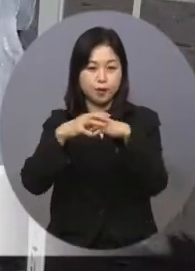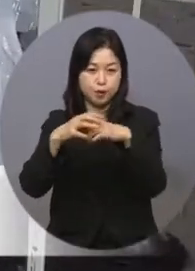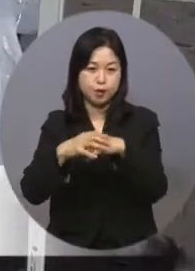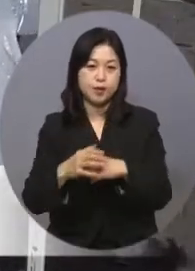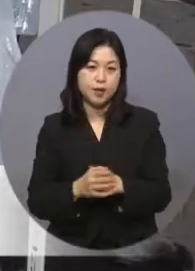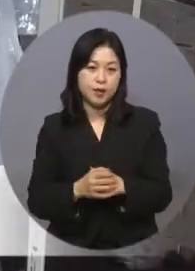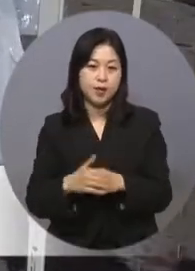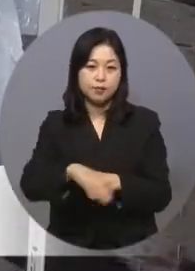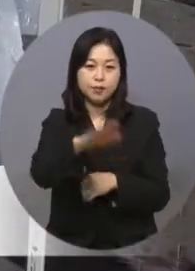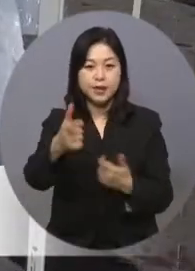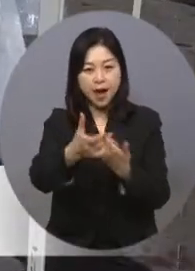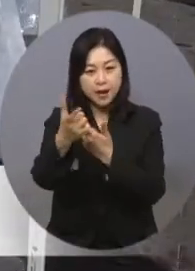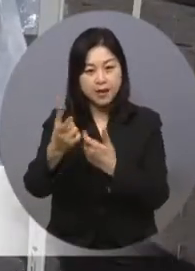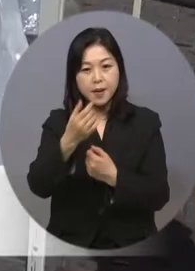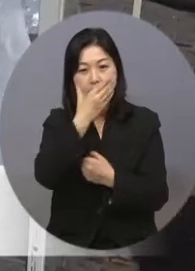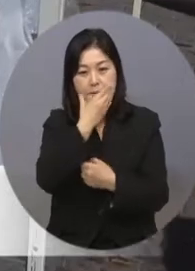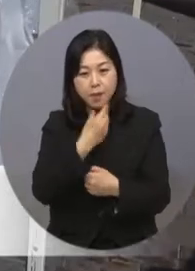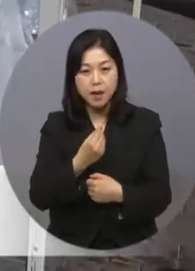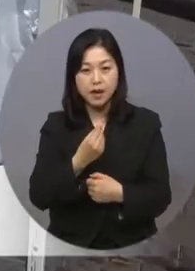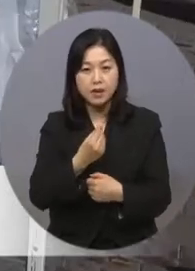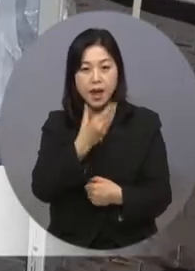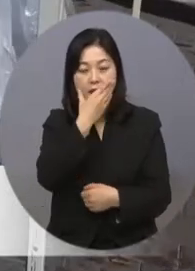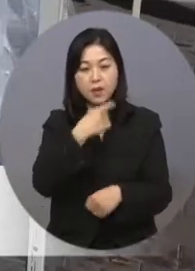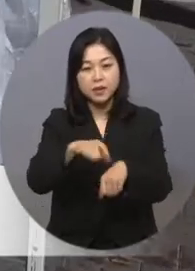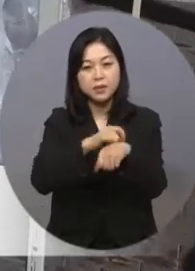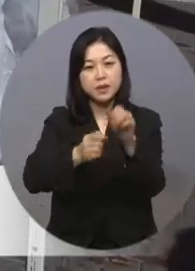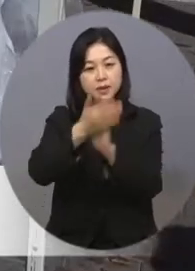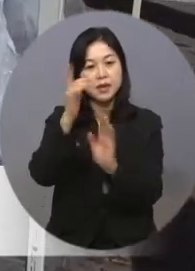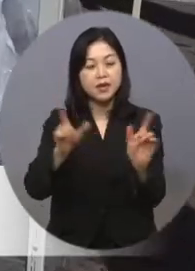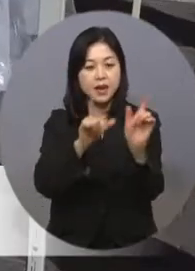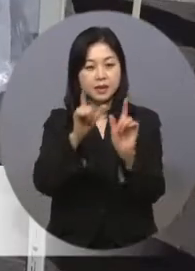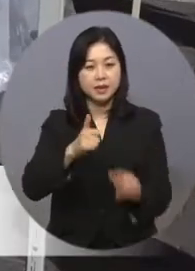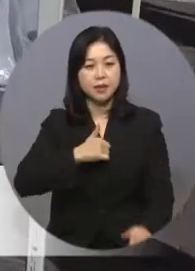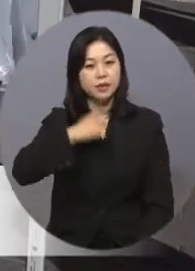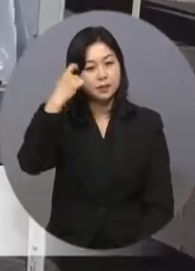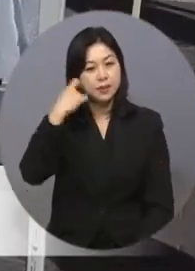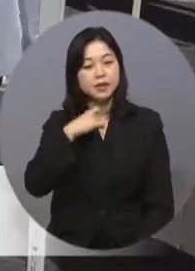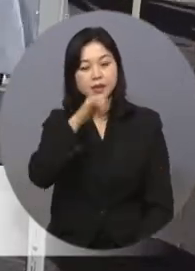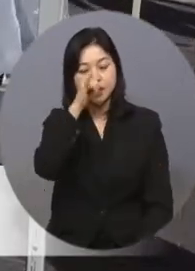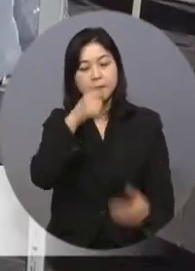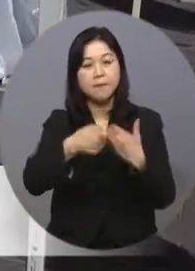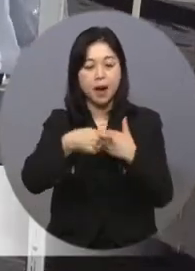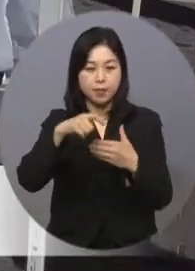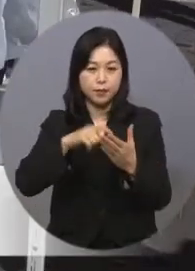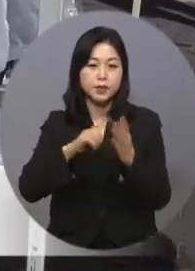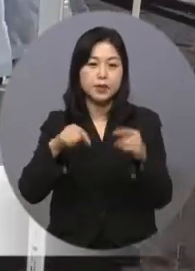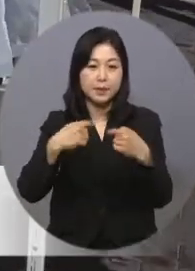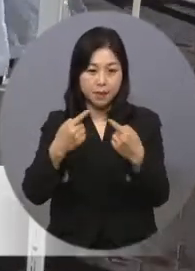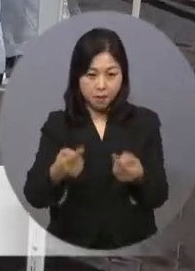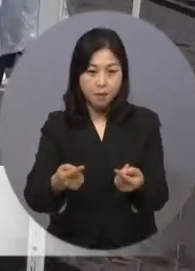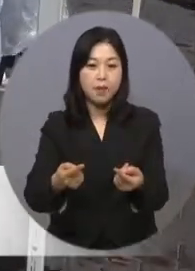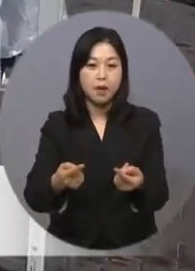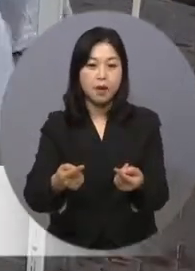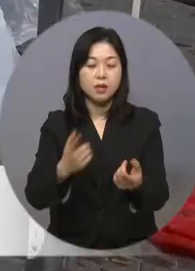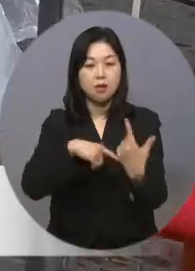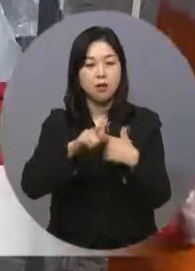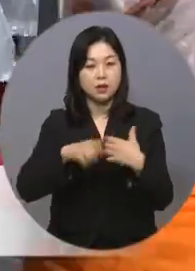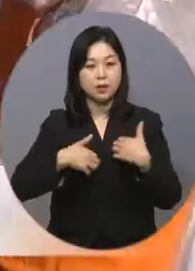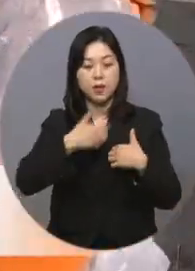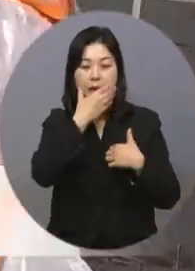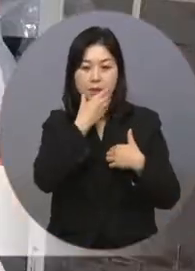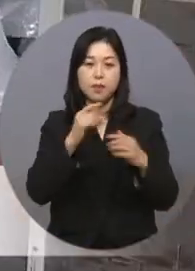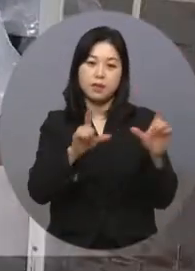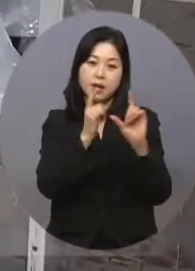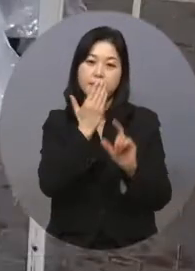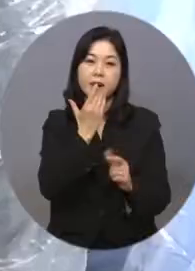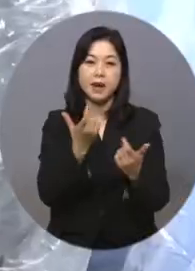행복한 행복을 여기에 살고 있는 것이 정말 자부심을 느끼는 그런 마음으로 함께한다면 더욱더 즐겁고 행복한 생활을